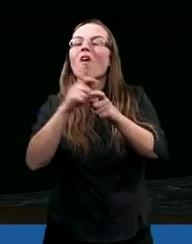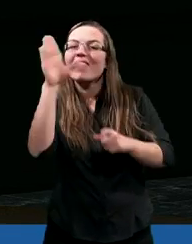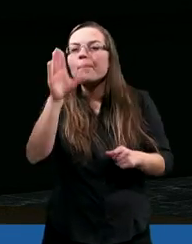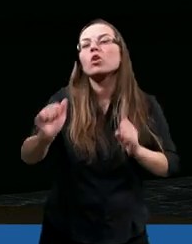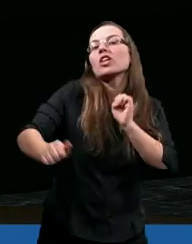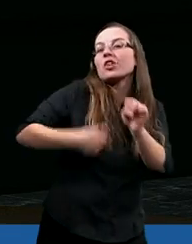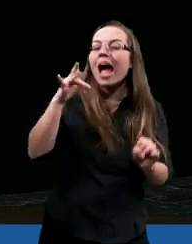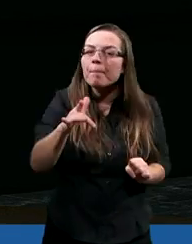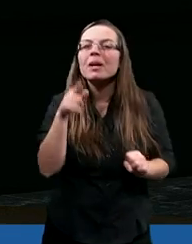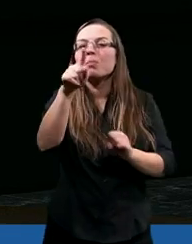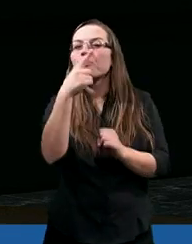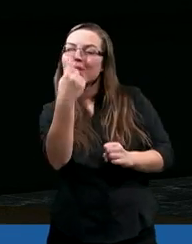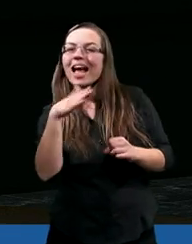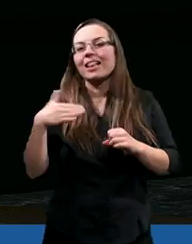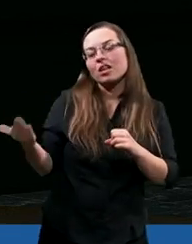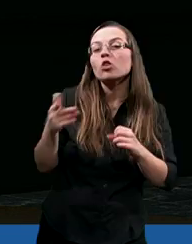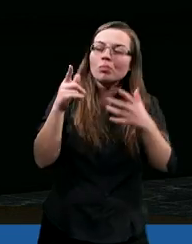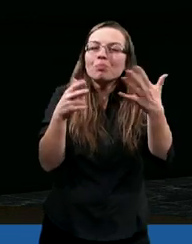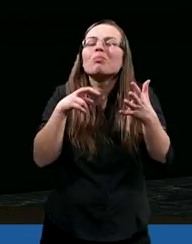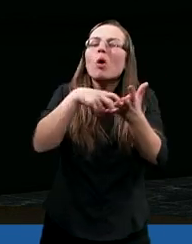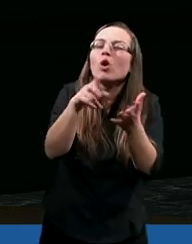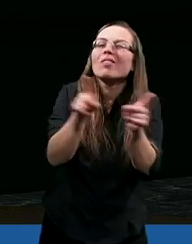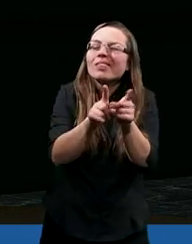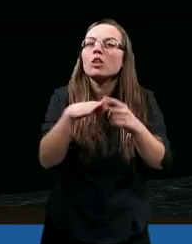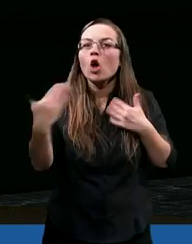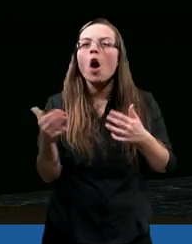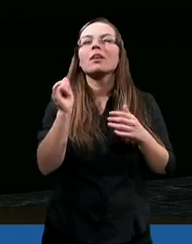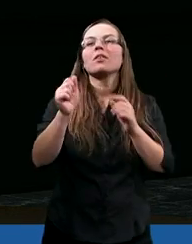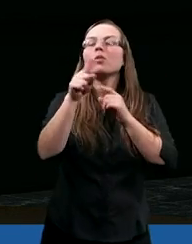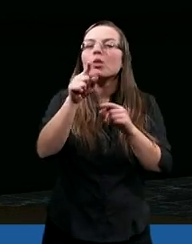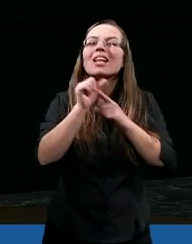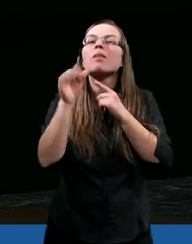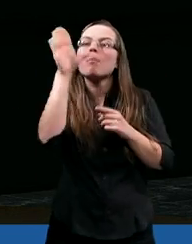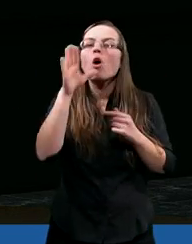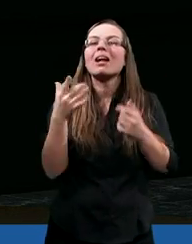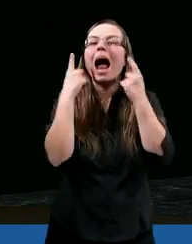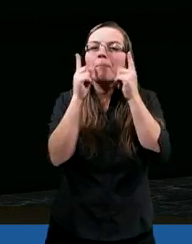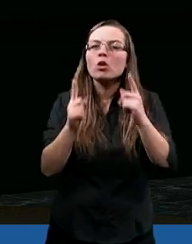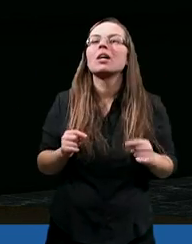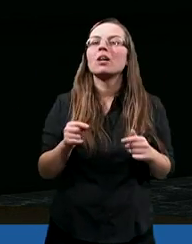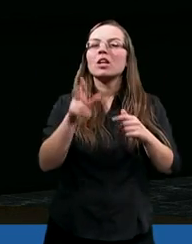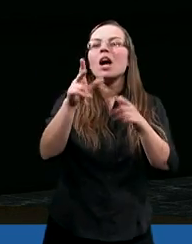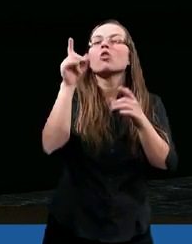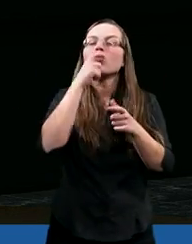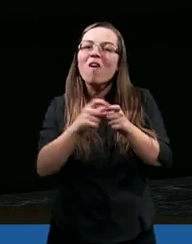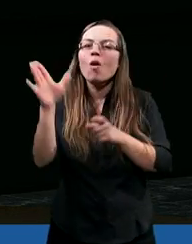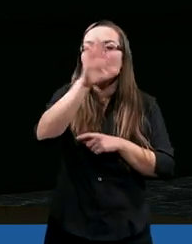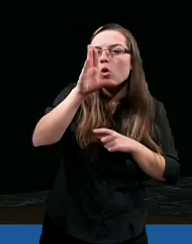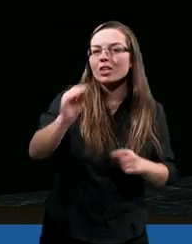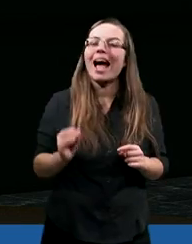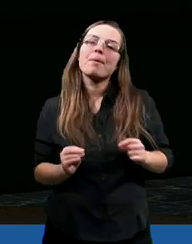żeby z odpowiedniej strony do tego podchodzić. Bo wtedy to jest bardzo istotne, że nadzędne jest Słowo Boże